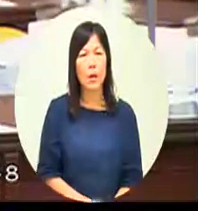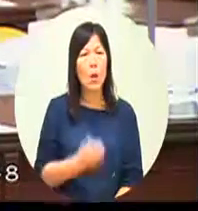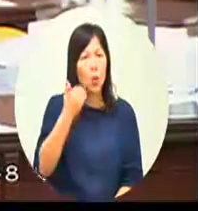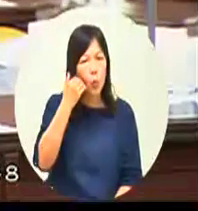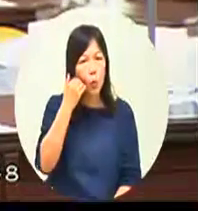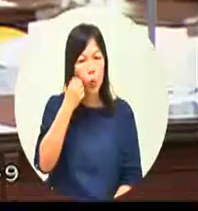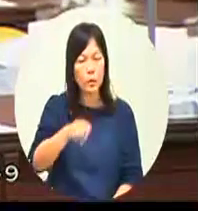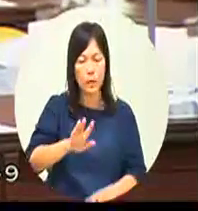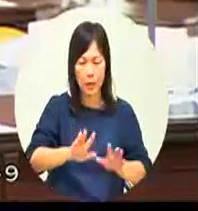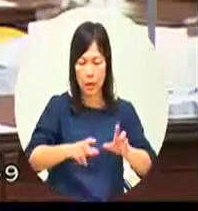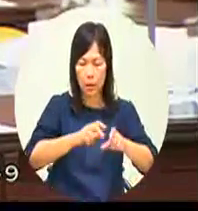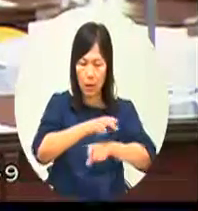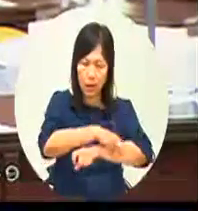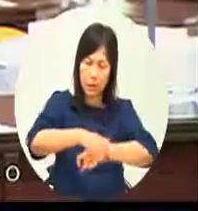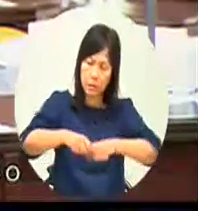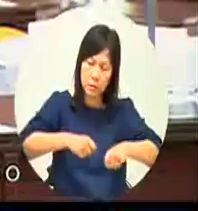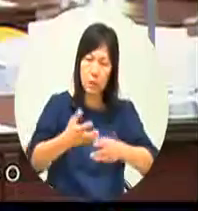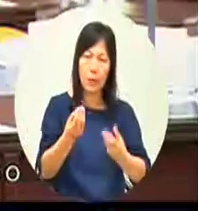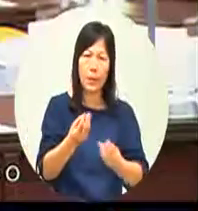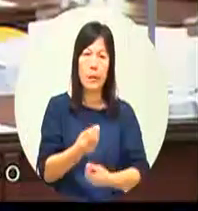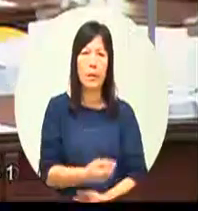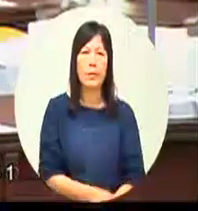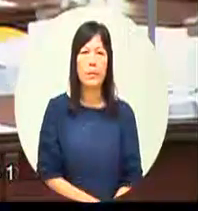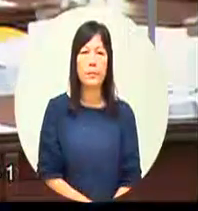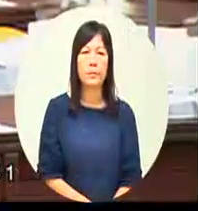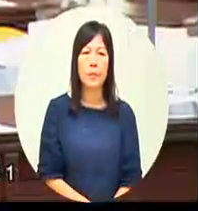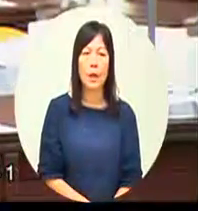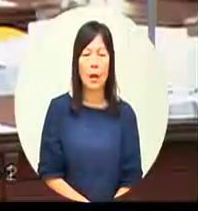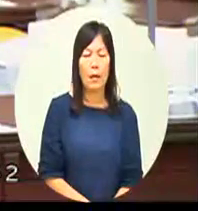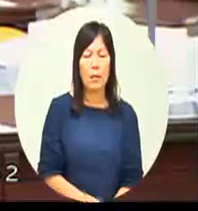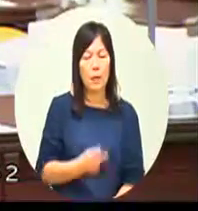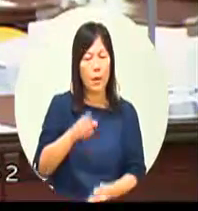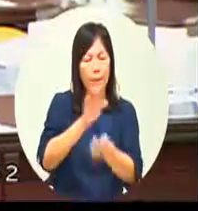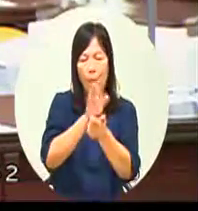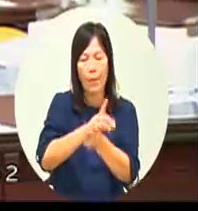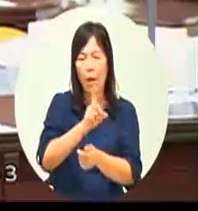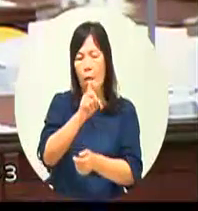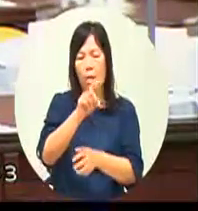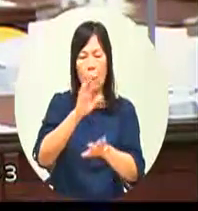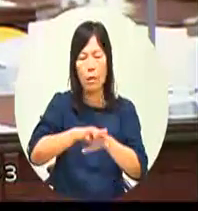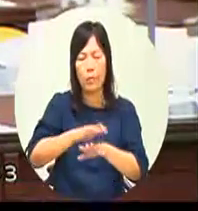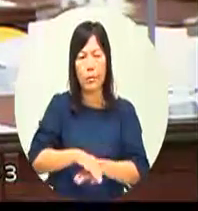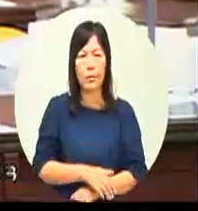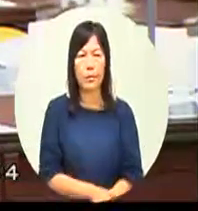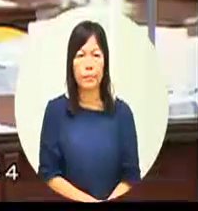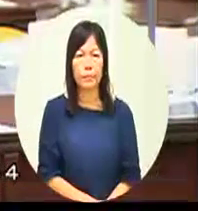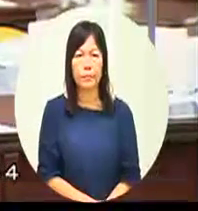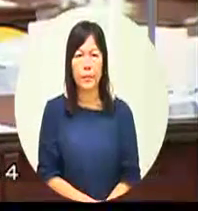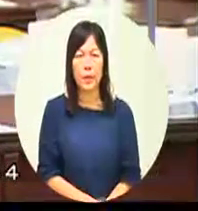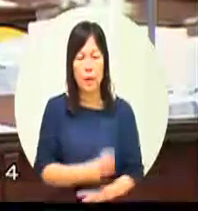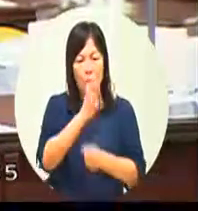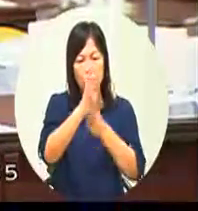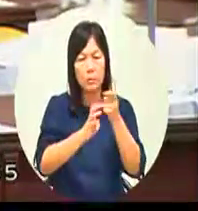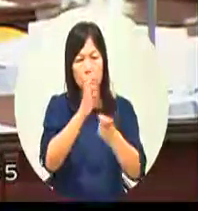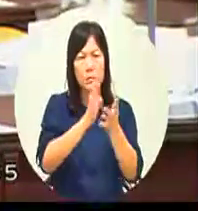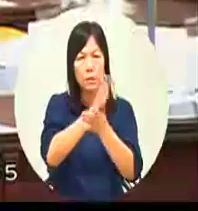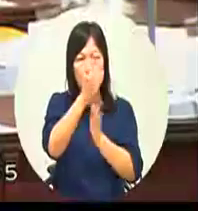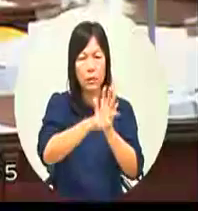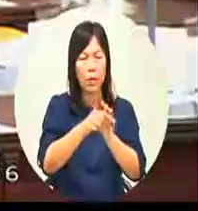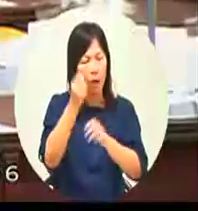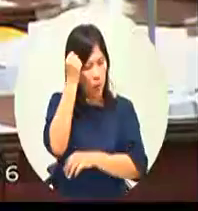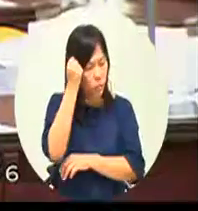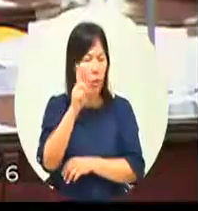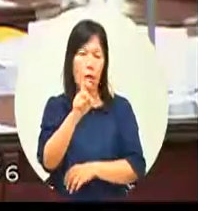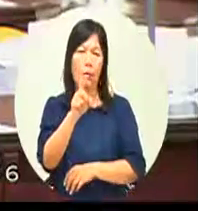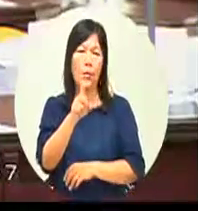做规划咧，吼、哦，你还不积极啊？因为你搁四十年甚至袂大只啊，